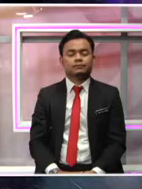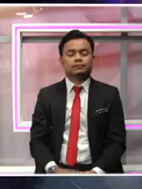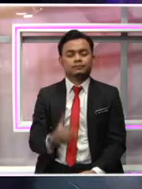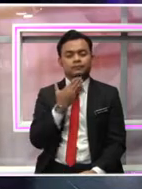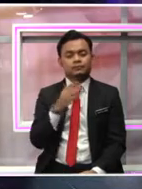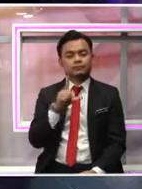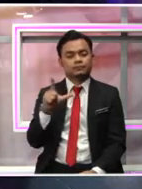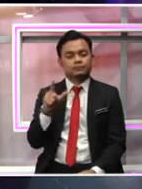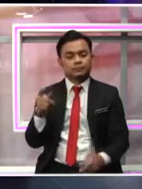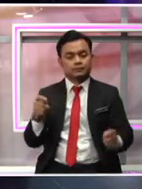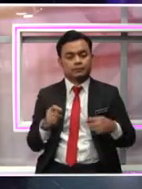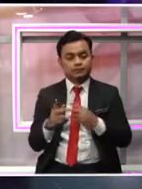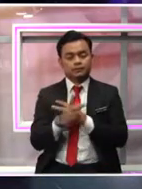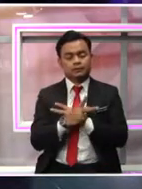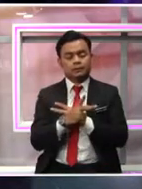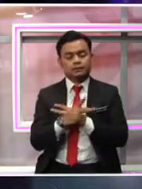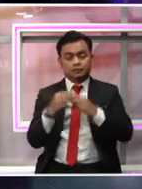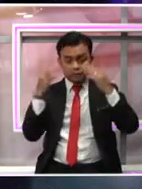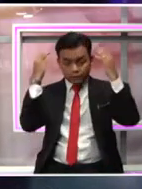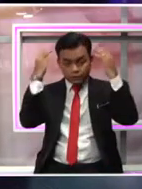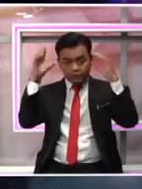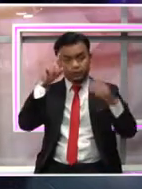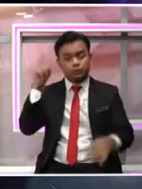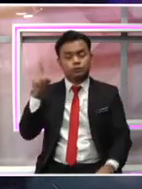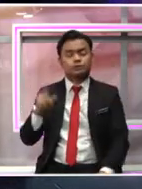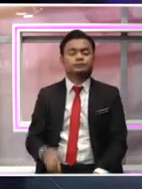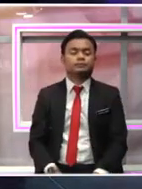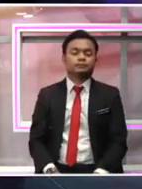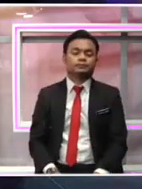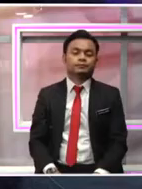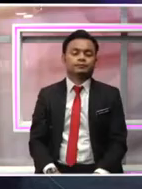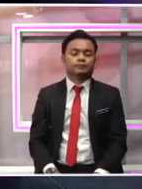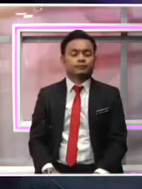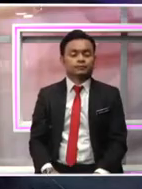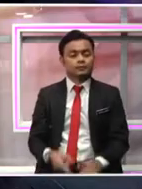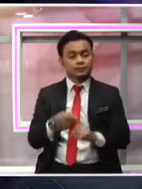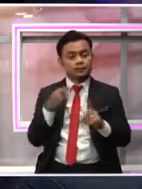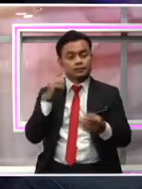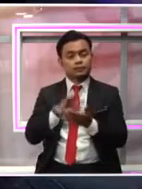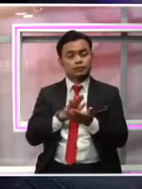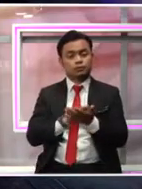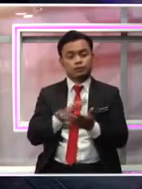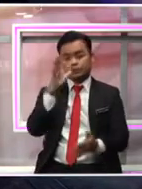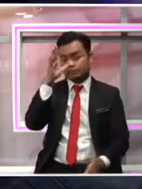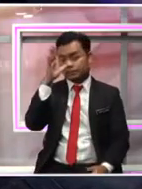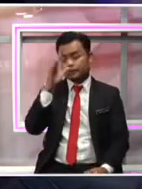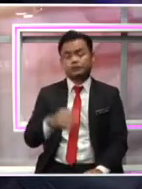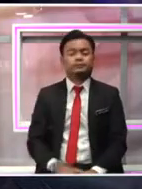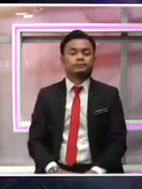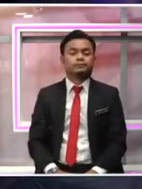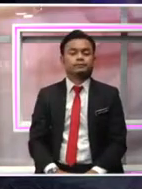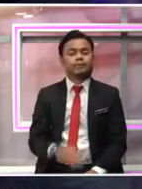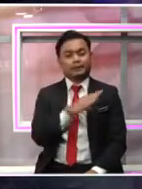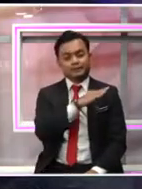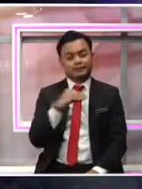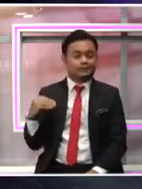kasih sekali lagi kepada Syaikh Muhammad dzulqarnain Abdurrahman dari sekolah kebangsaan tosai Ahmad syahabuddin meulake juga